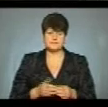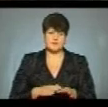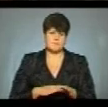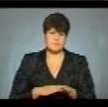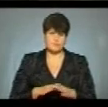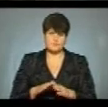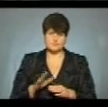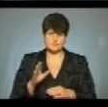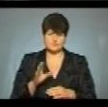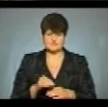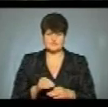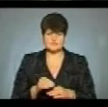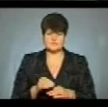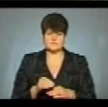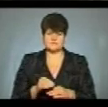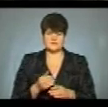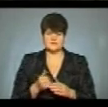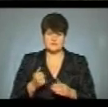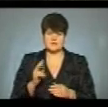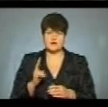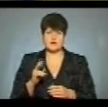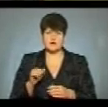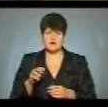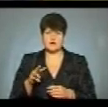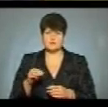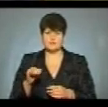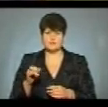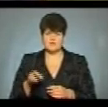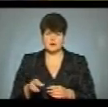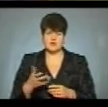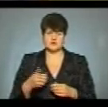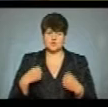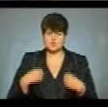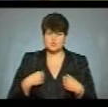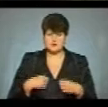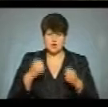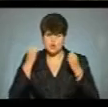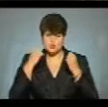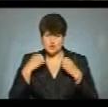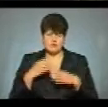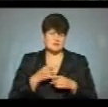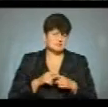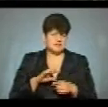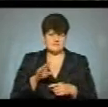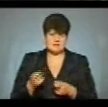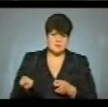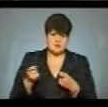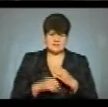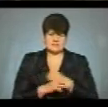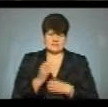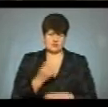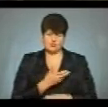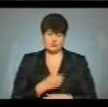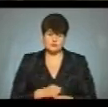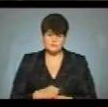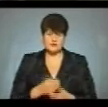Повністю все від камуфляжу, розгрузка, сумки, шоломи – це все привезене зі Сходу.